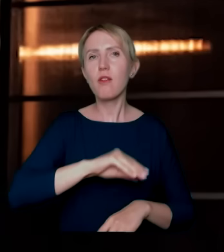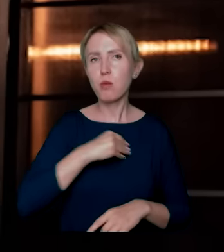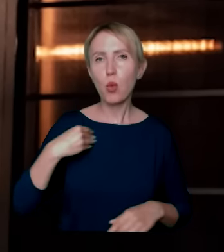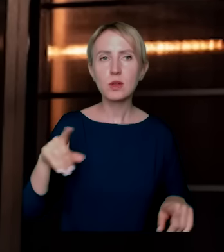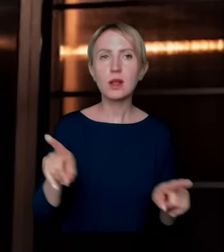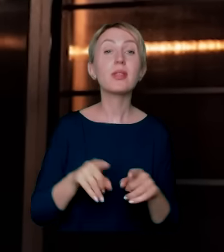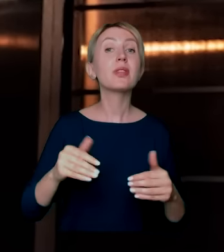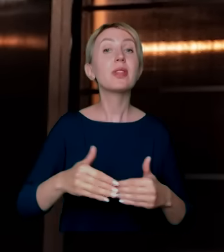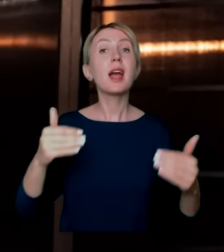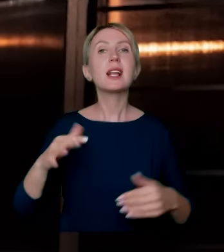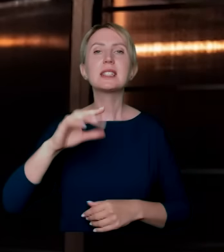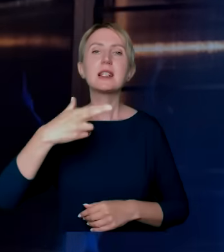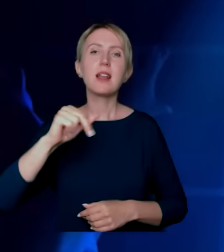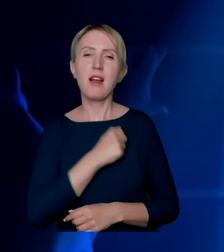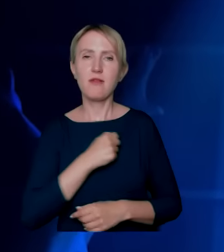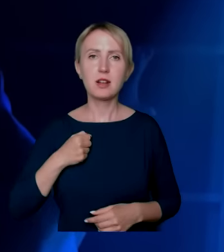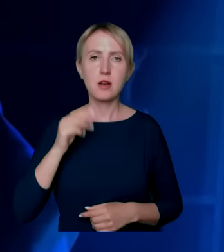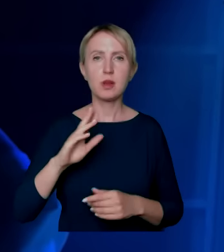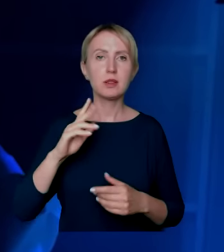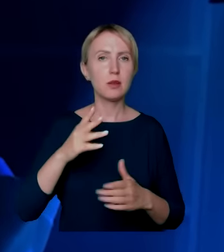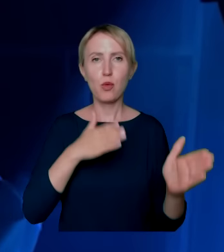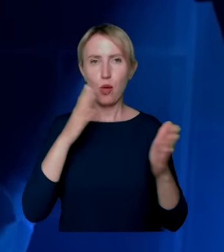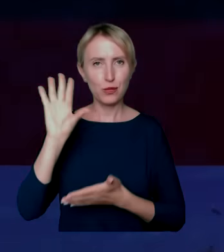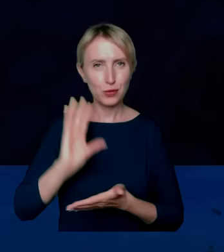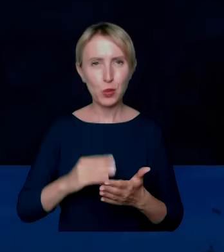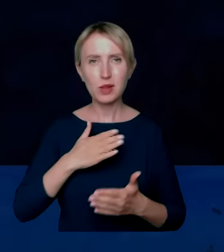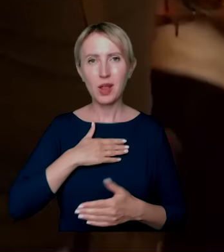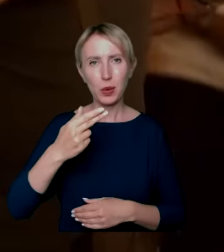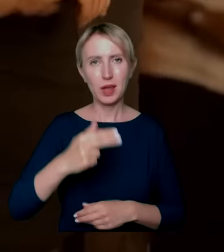Syrena w Warszawie wystawi go po raz kolejny w ten weekend.